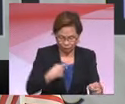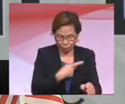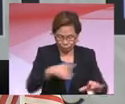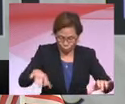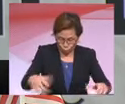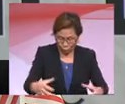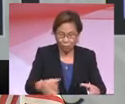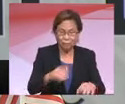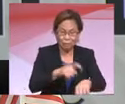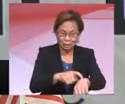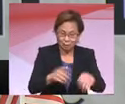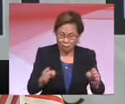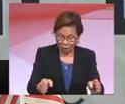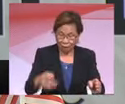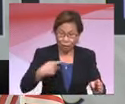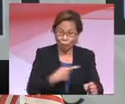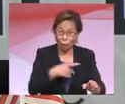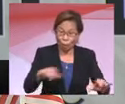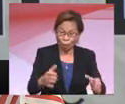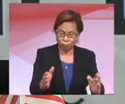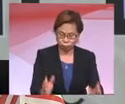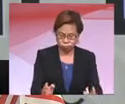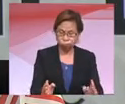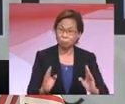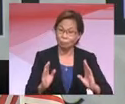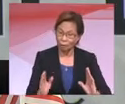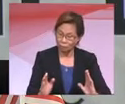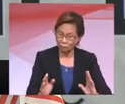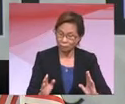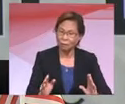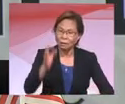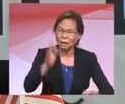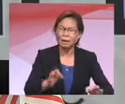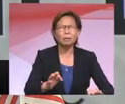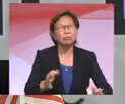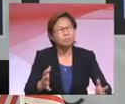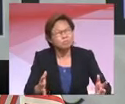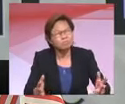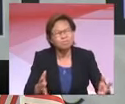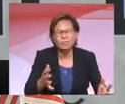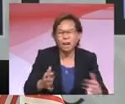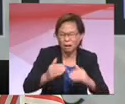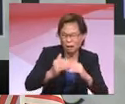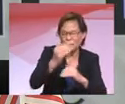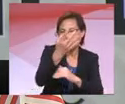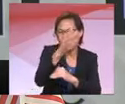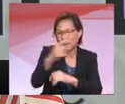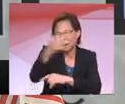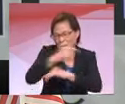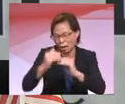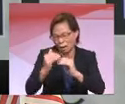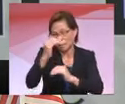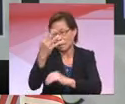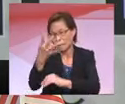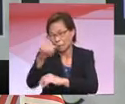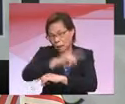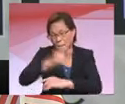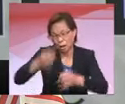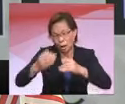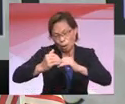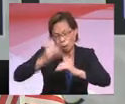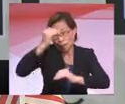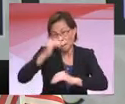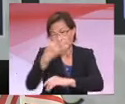kita laksanakan tempoh tersebut. Jadi kalau tak salah saya adalah lebih pada 14 hari dah. Jadi bila lebih